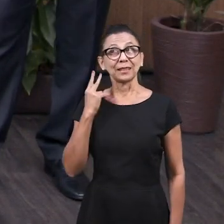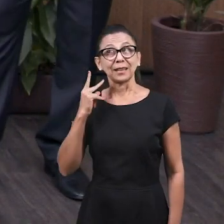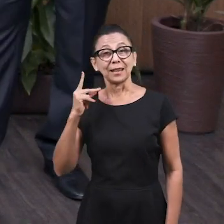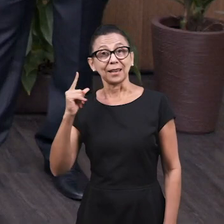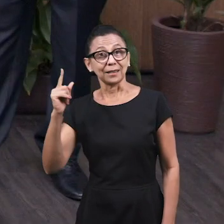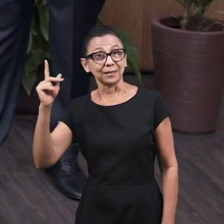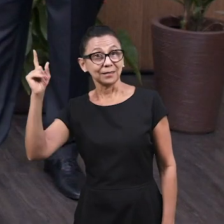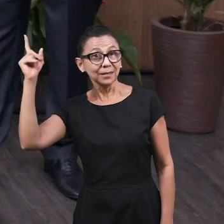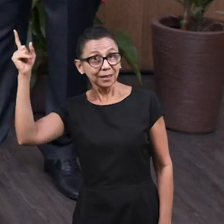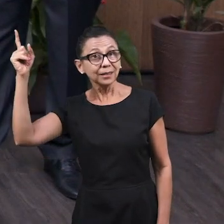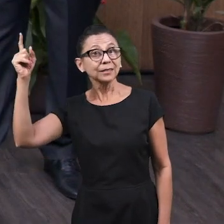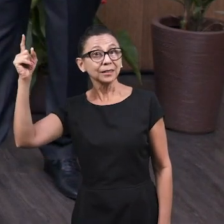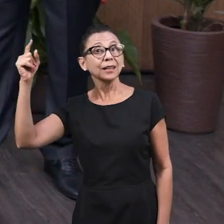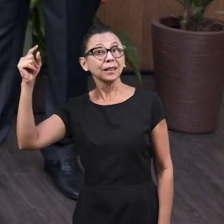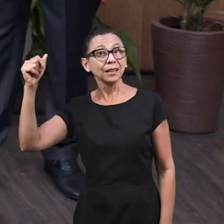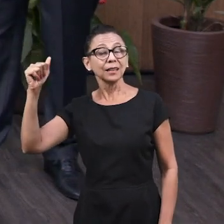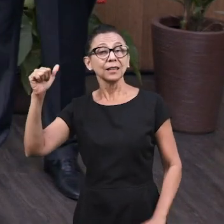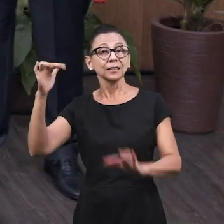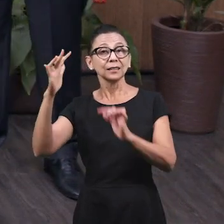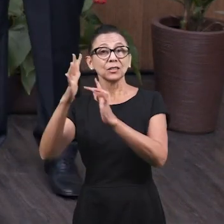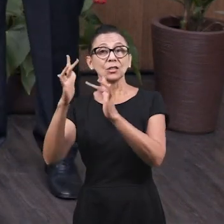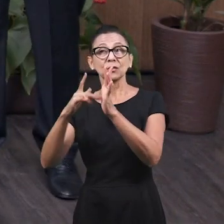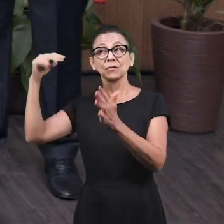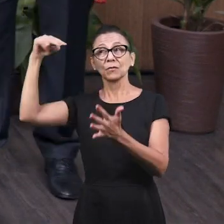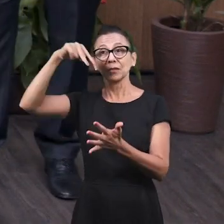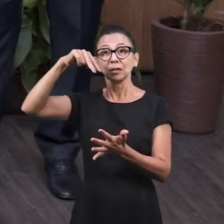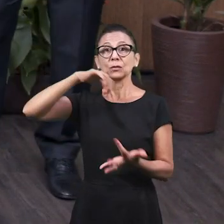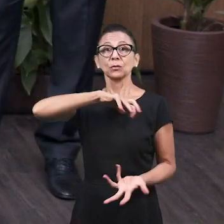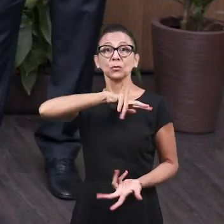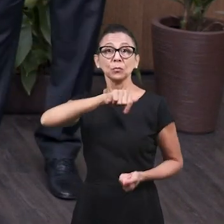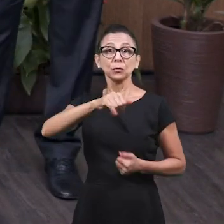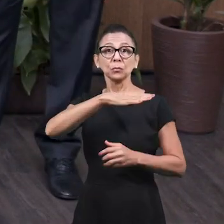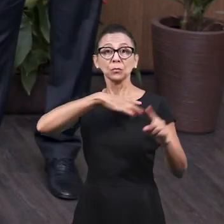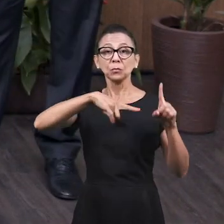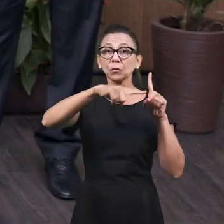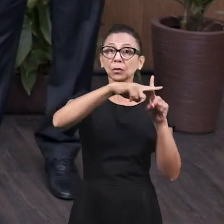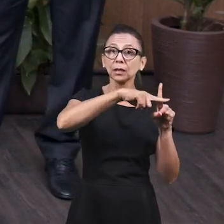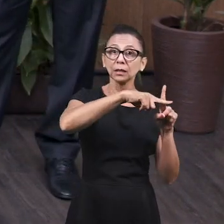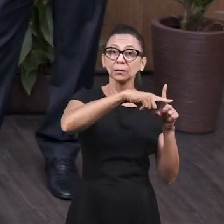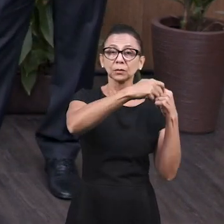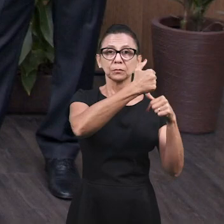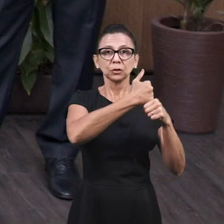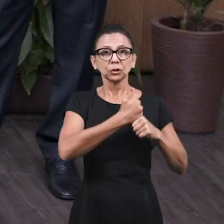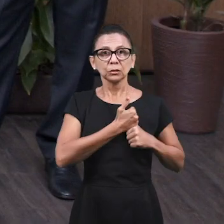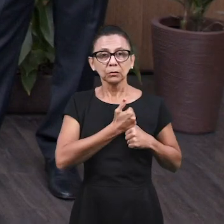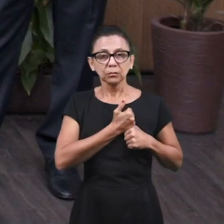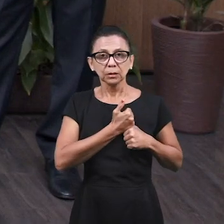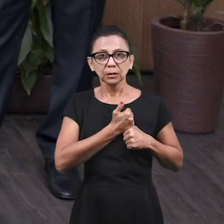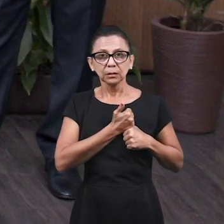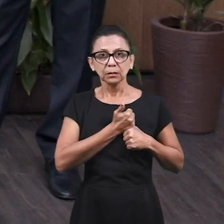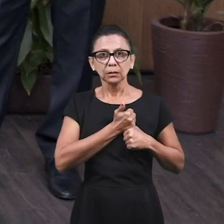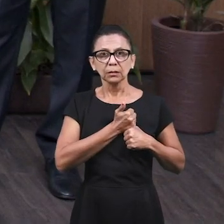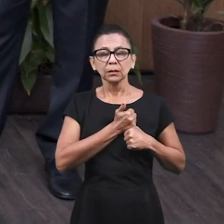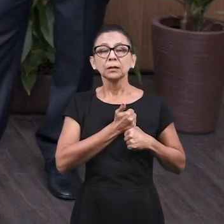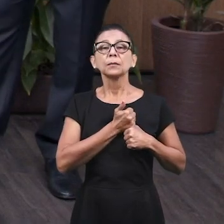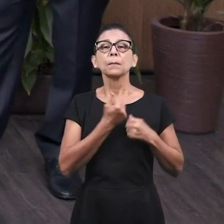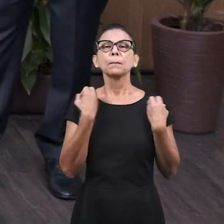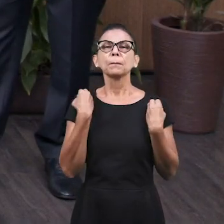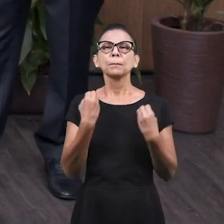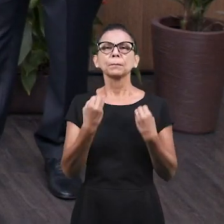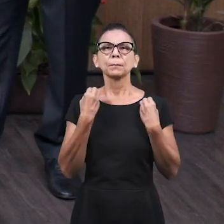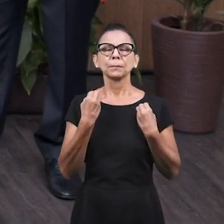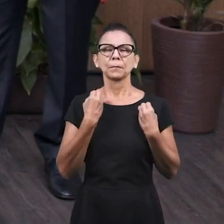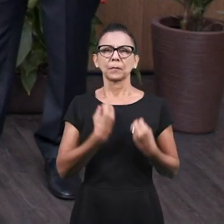Господь Иисус принес посредством своей крови, своей смерти, своей жертвы на кресте, которая